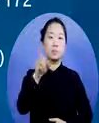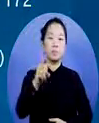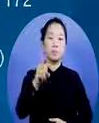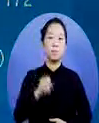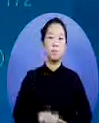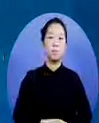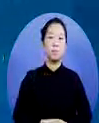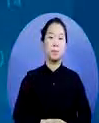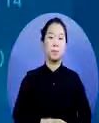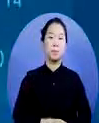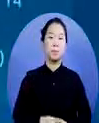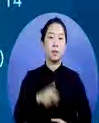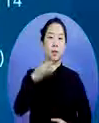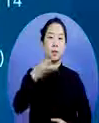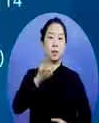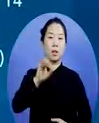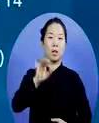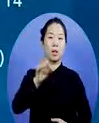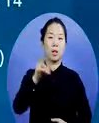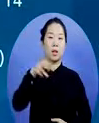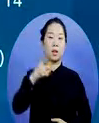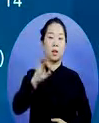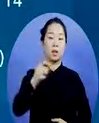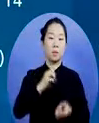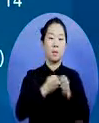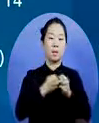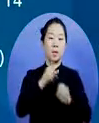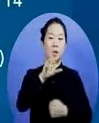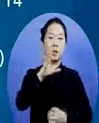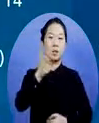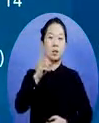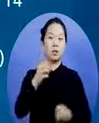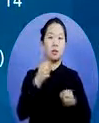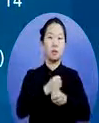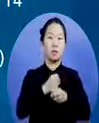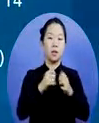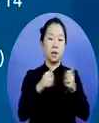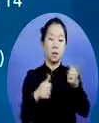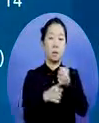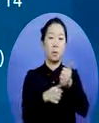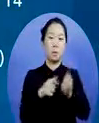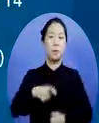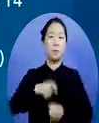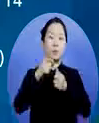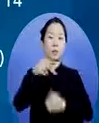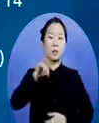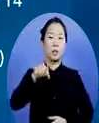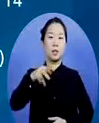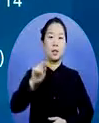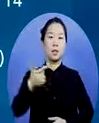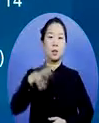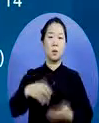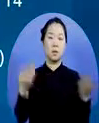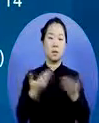적용됩니다 주식회사 ks 에서 반도체 lcd 새 정상 b 제작 보조원 을 채용합니다 직산읍